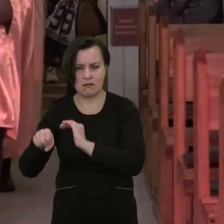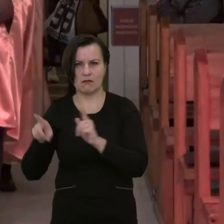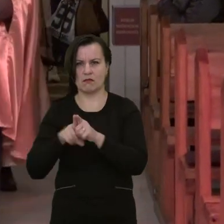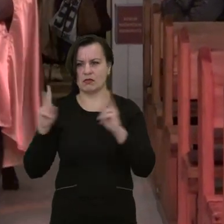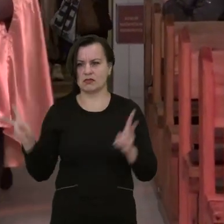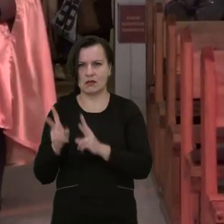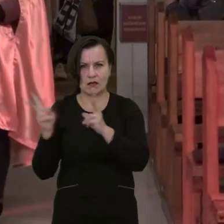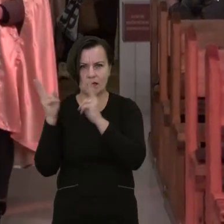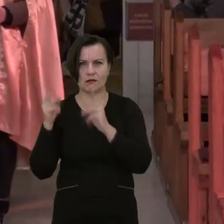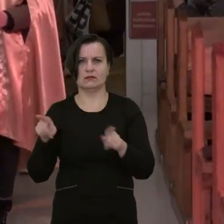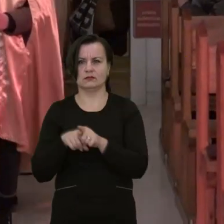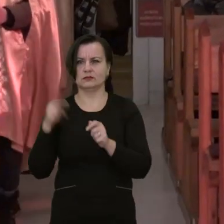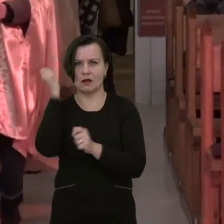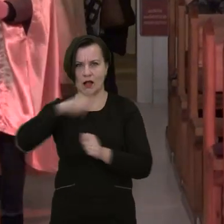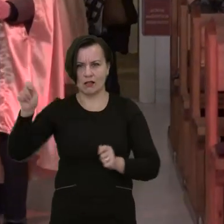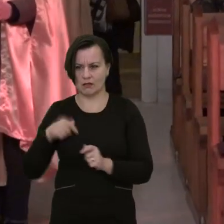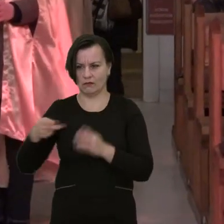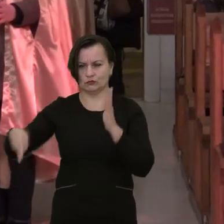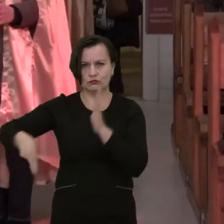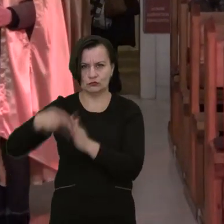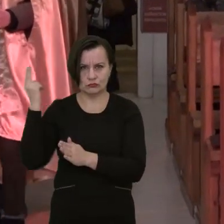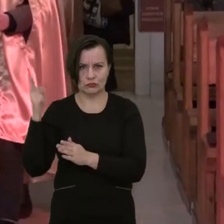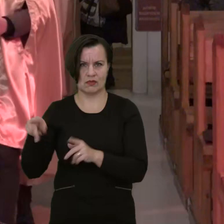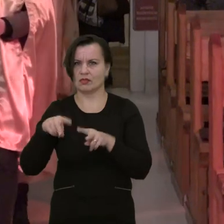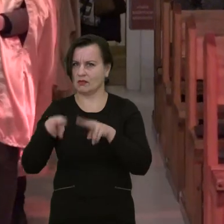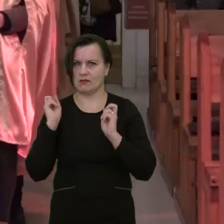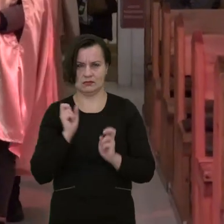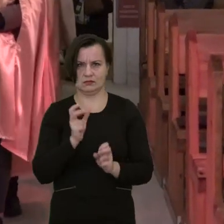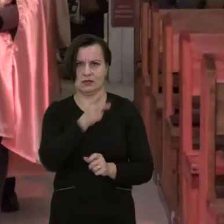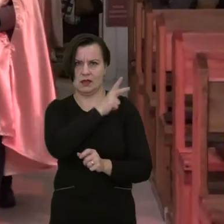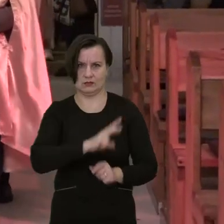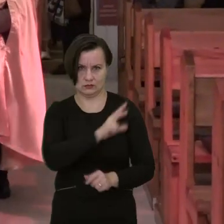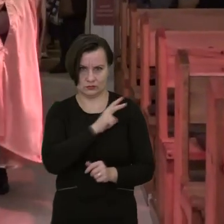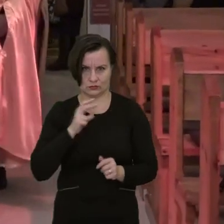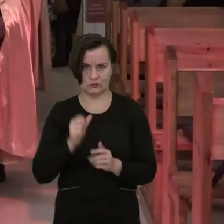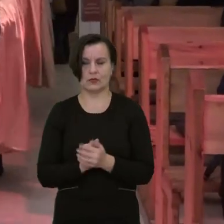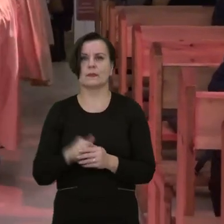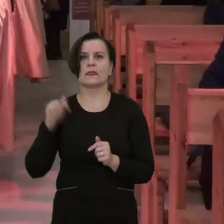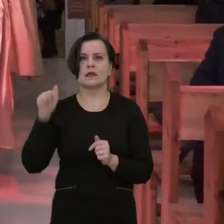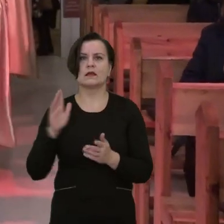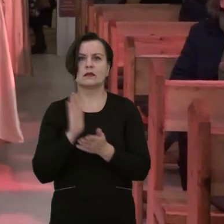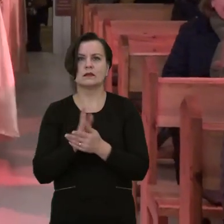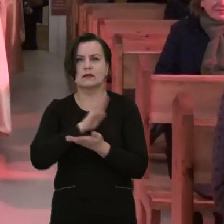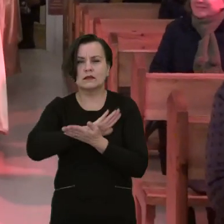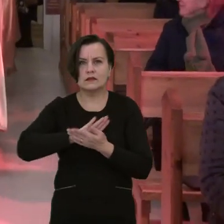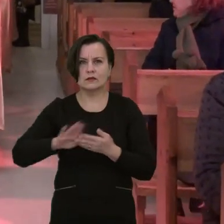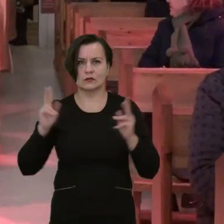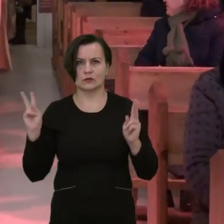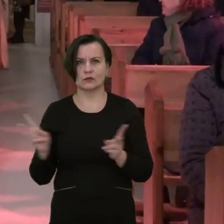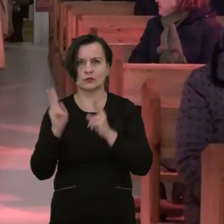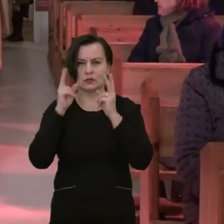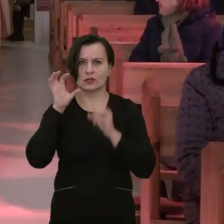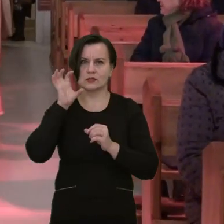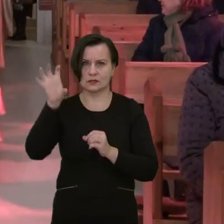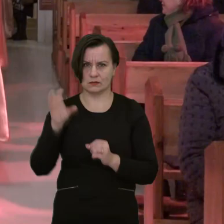nei deginama ugnimi žudoma kalaviju. Iš šventosios legendos buvo sureikšminta tyrumo ir ugnies simbolika.